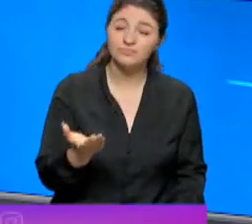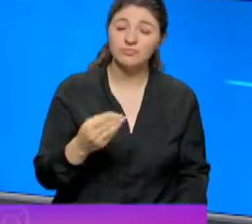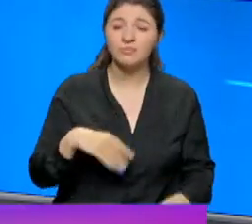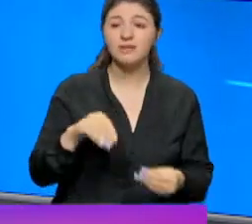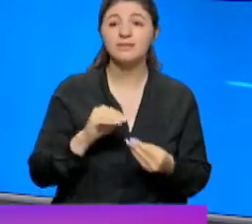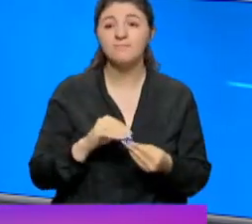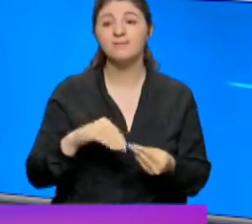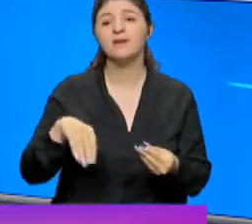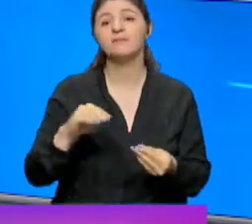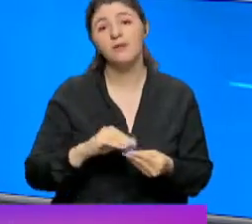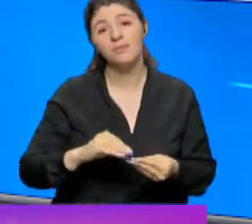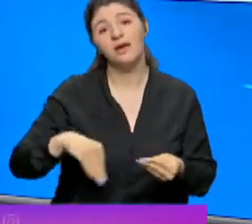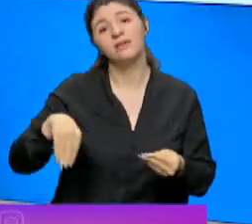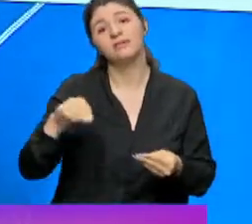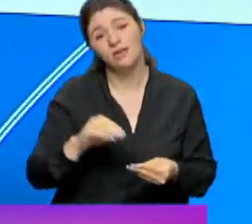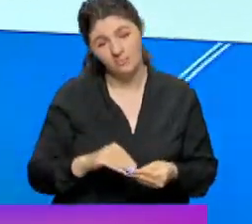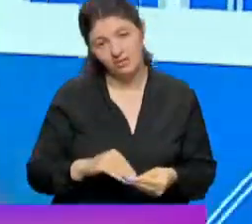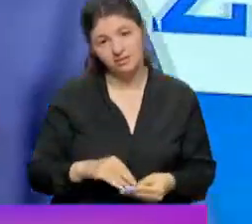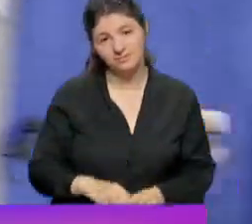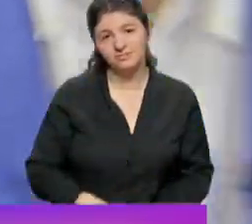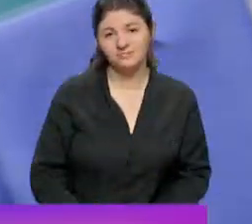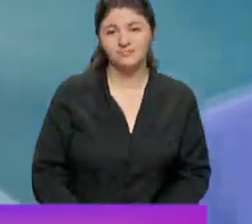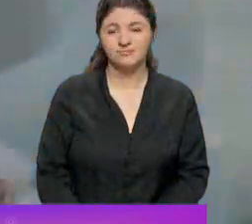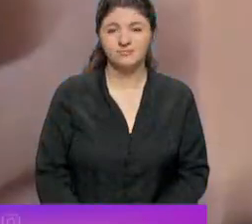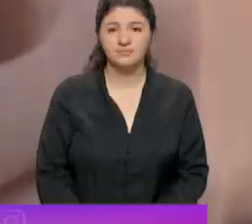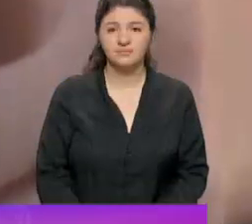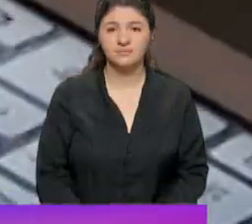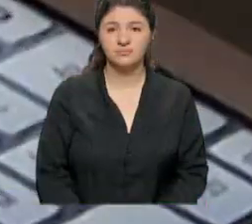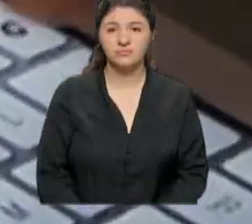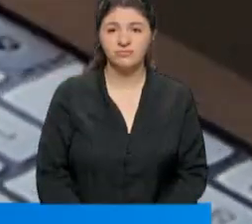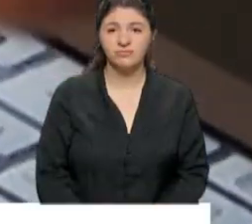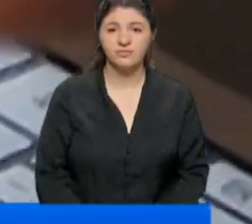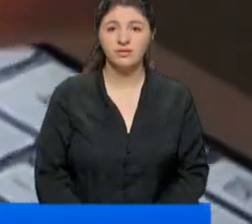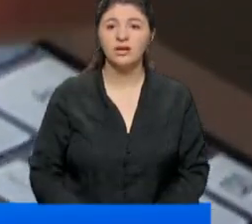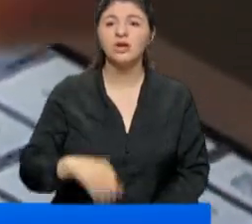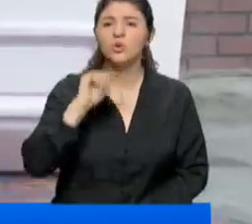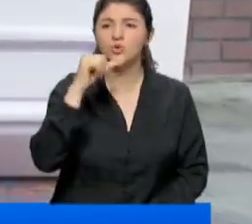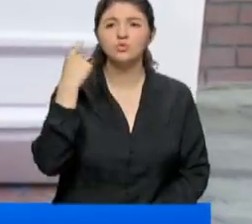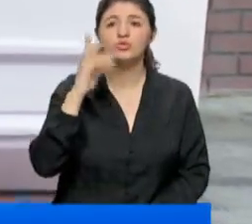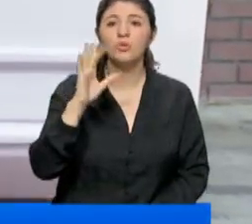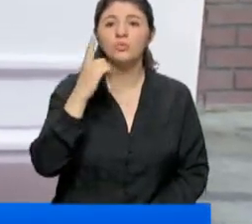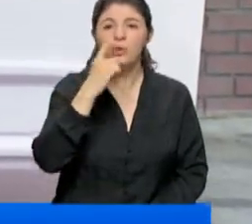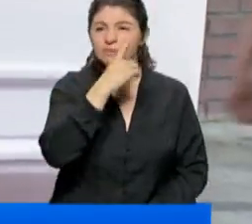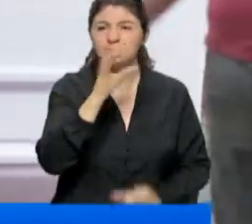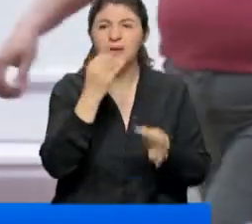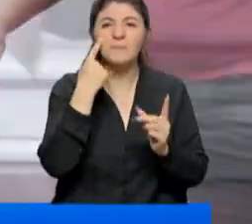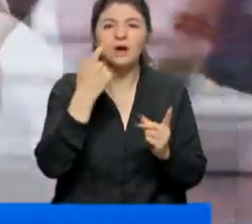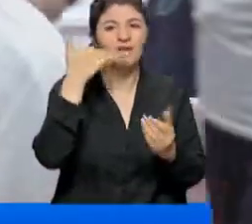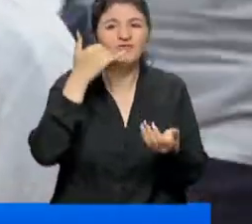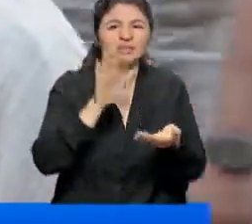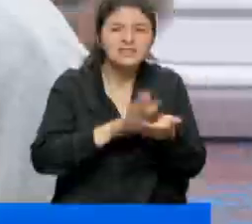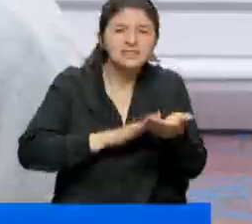zamlar zamlar zamlar Ben hiç düşünmüyorum gözüm gibi bakıyorum